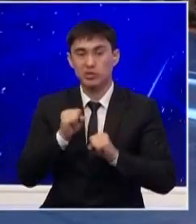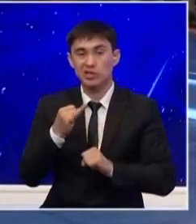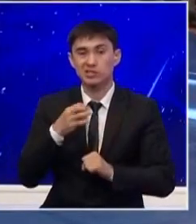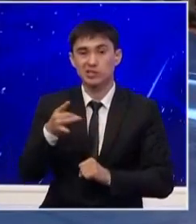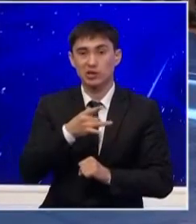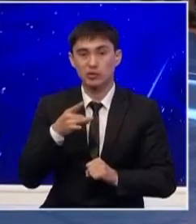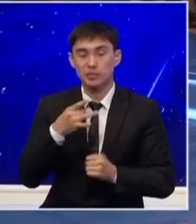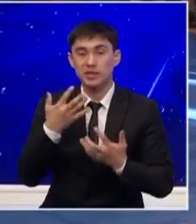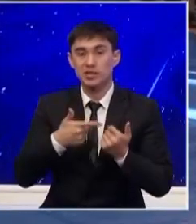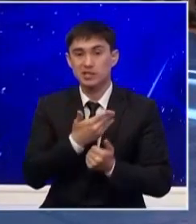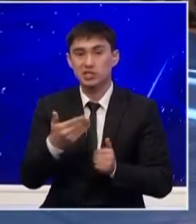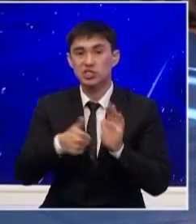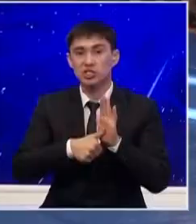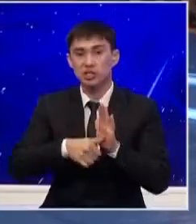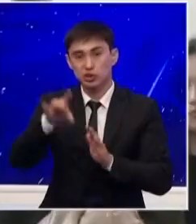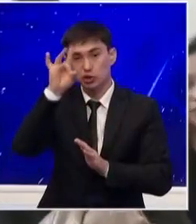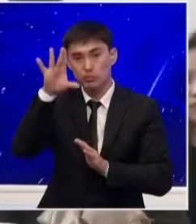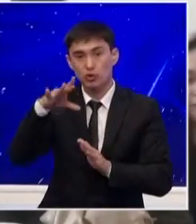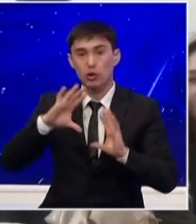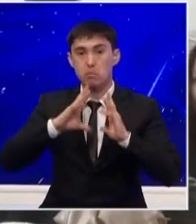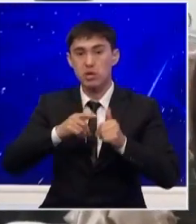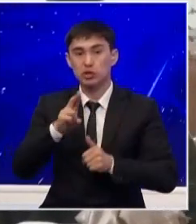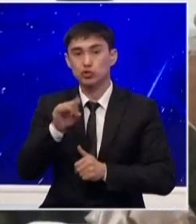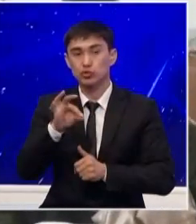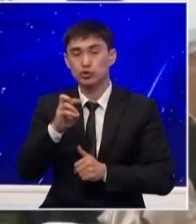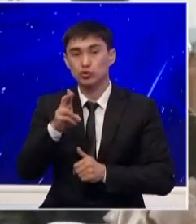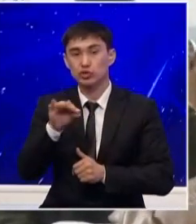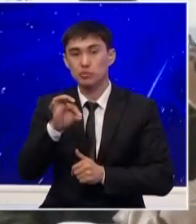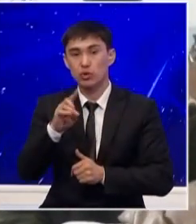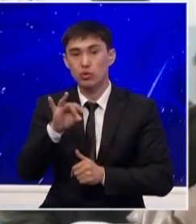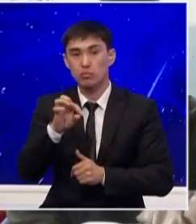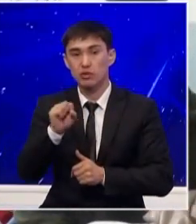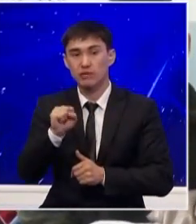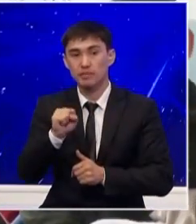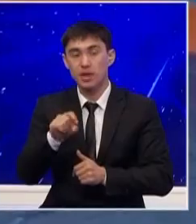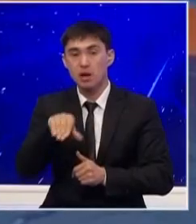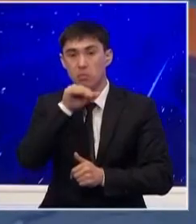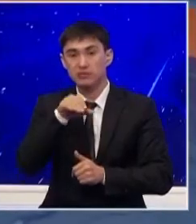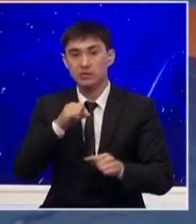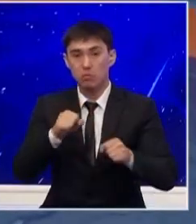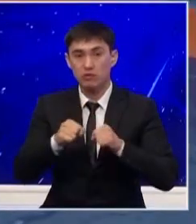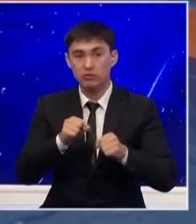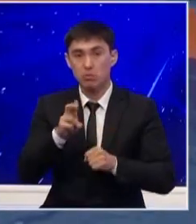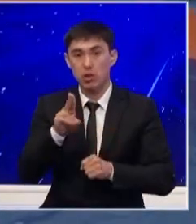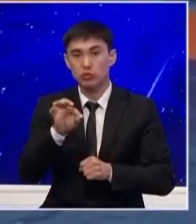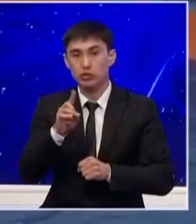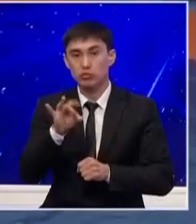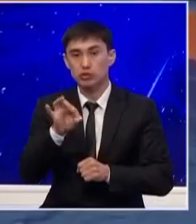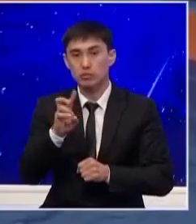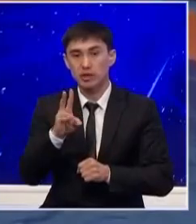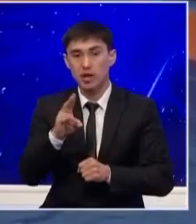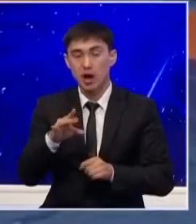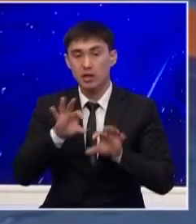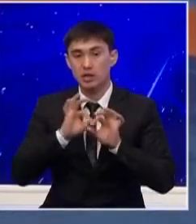района. Среди них 6-кратная чемпионка мира по джиу-джитсу Жибек Кулумбетова и профессиональный боксер Балаусаб Муздиман.